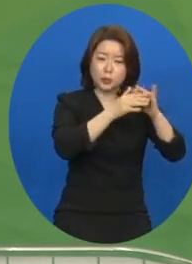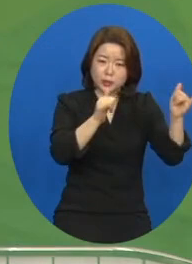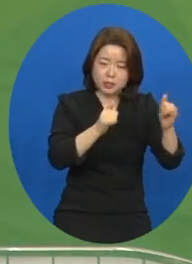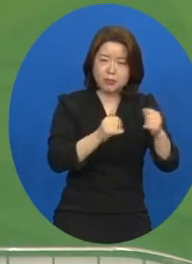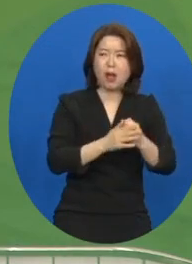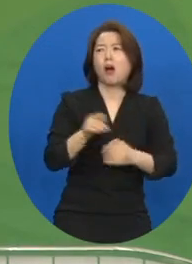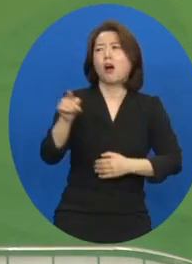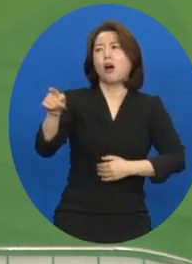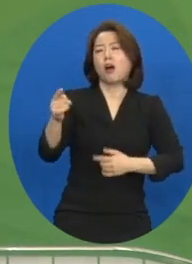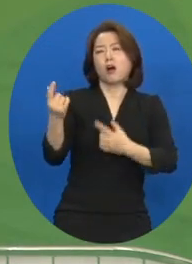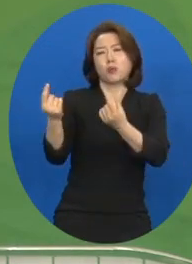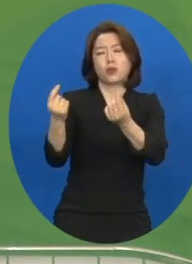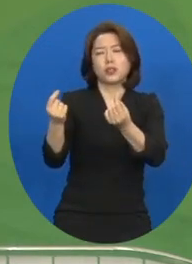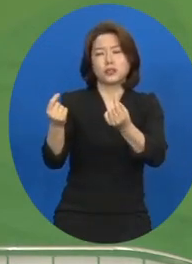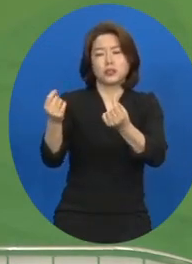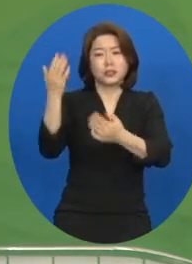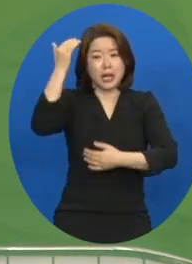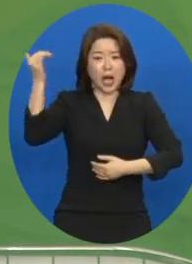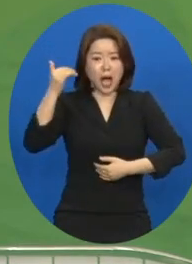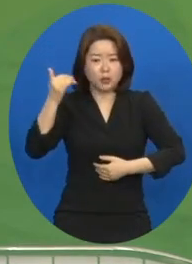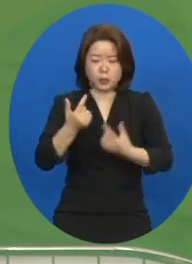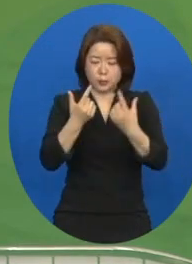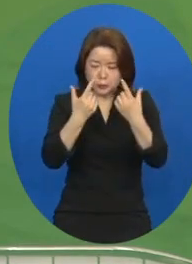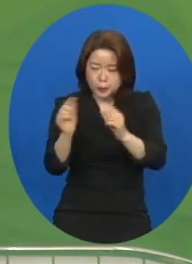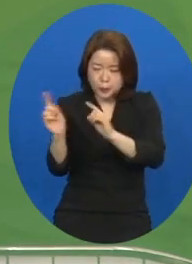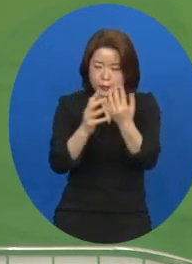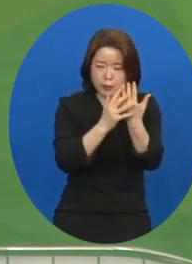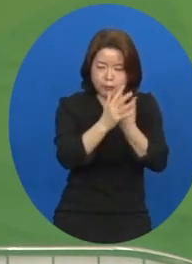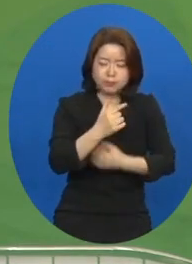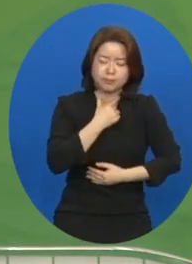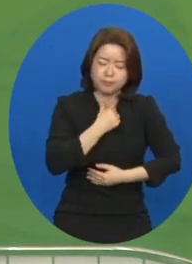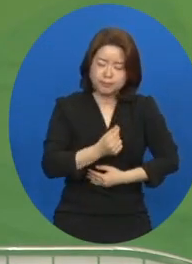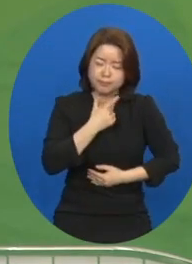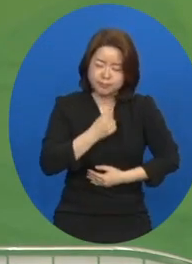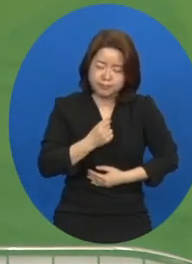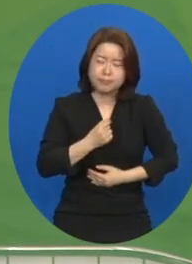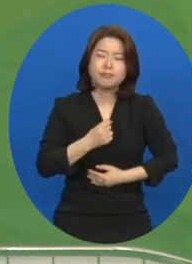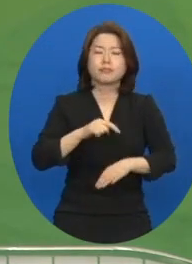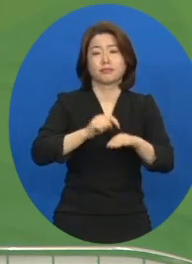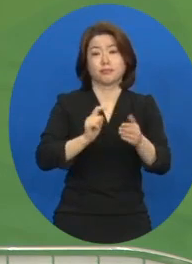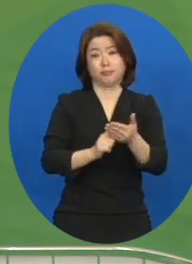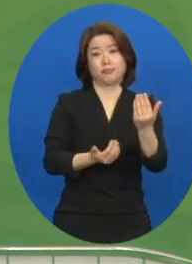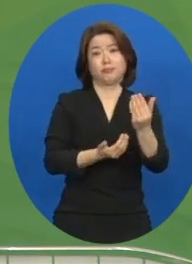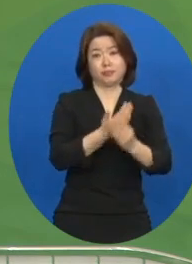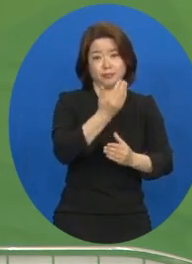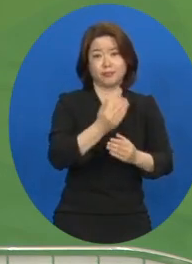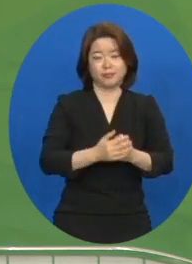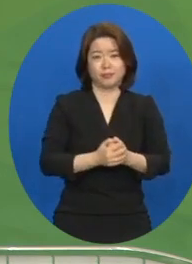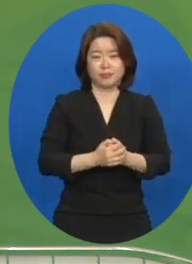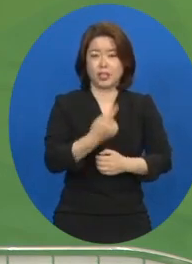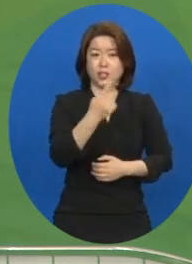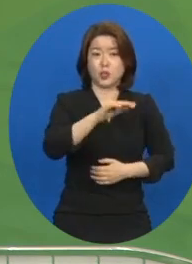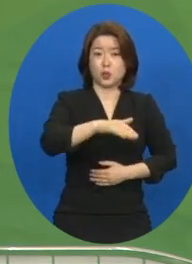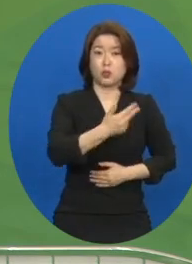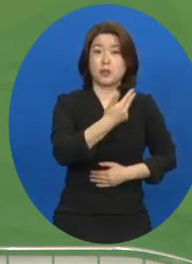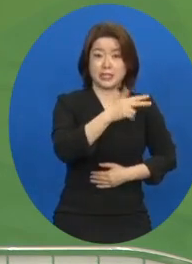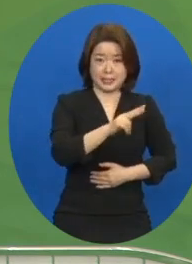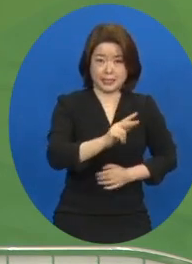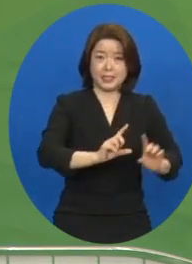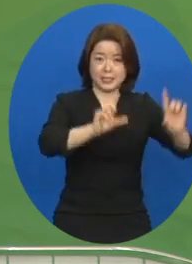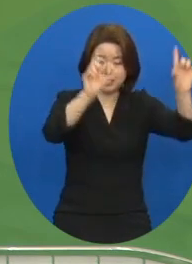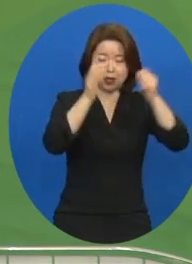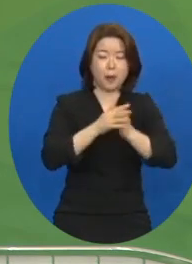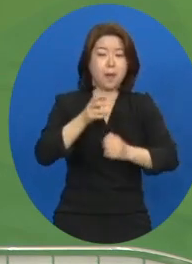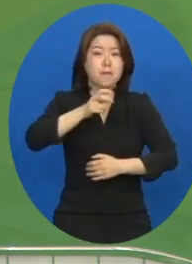한국에도 하나님께서 부흥을 주시기를 간절히 갈망하는 마음이 생겼습니다. 그래서 1907년 평양